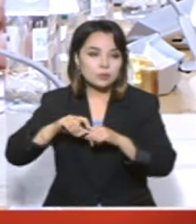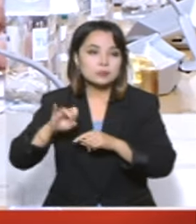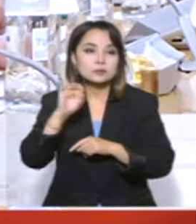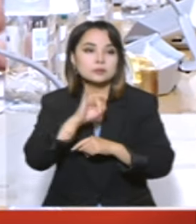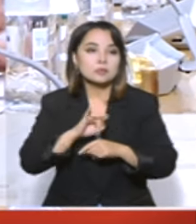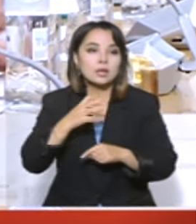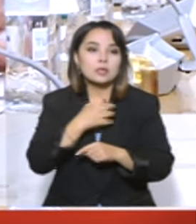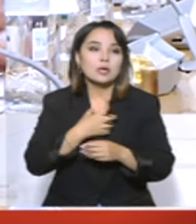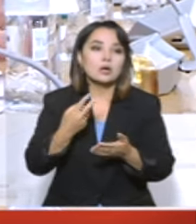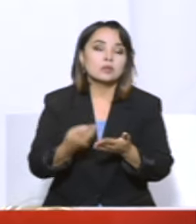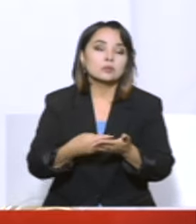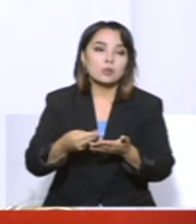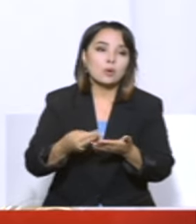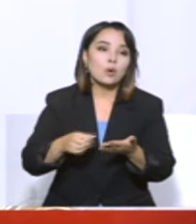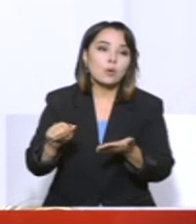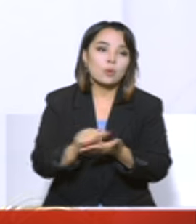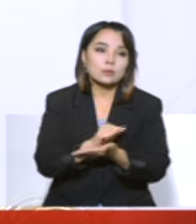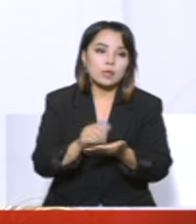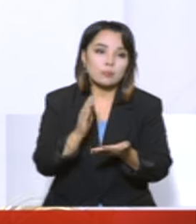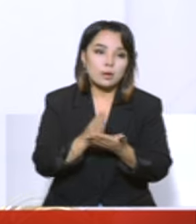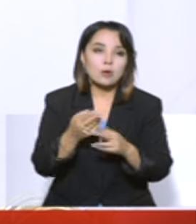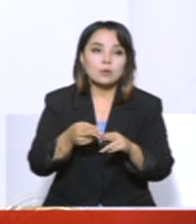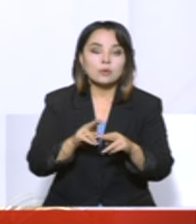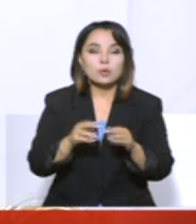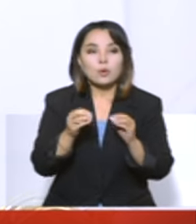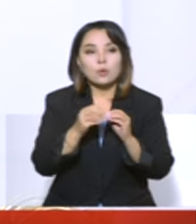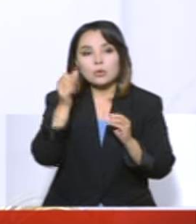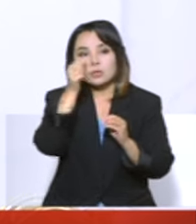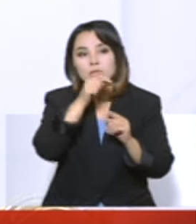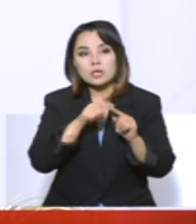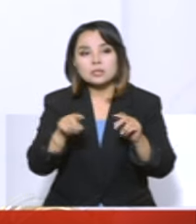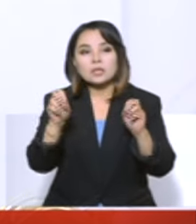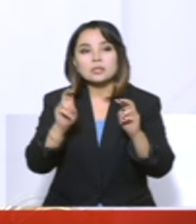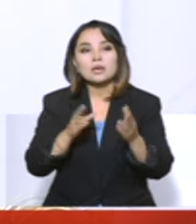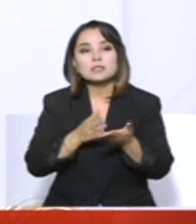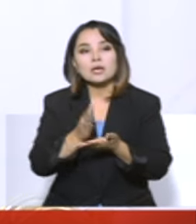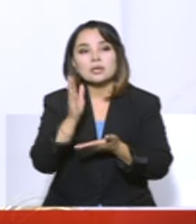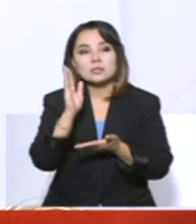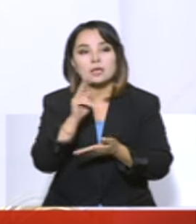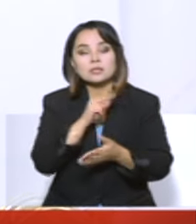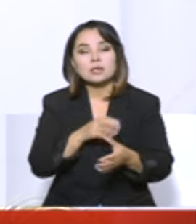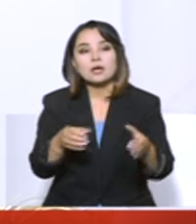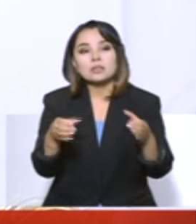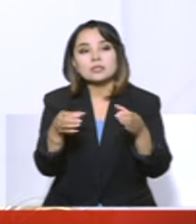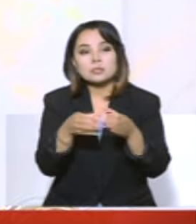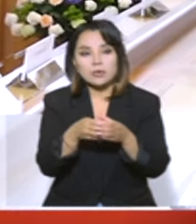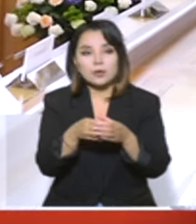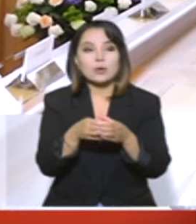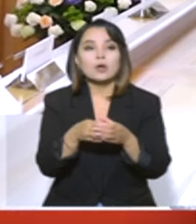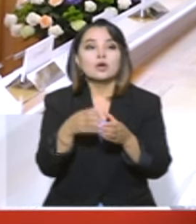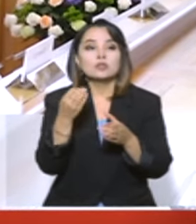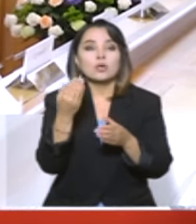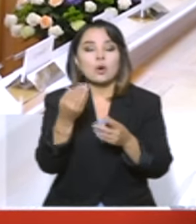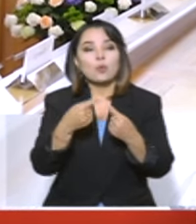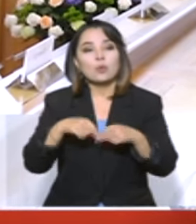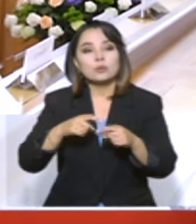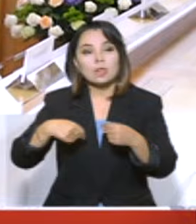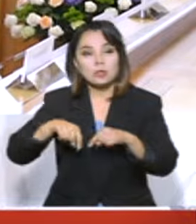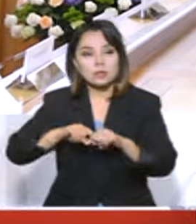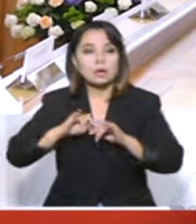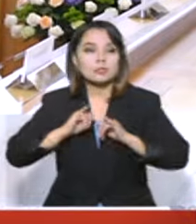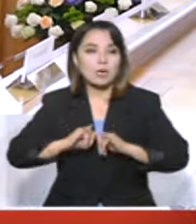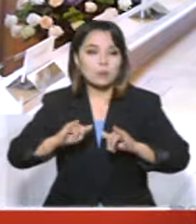қол қойдық. Бүгін алдағы 10 жылға арналған стратегиялық әріптестікті және одақтастықты